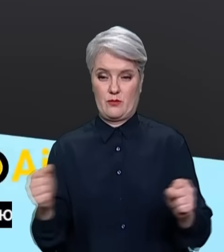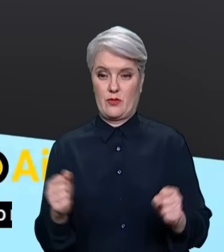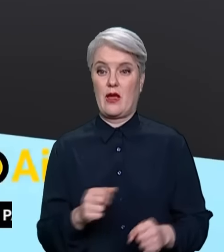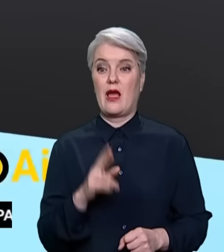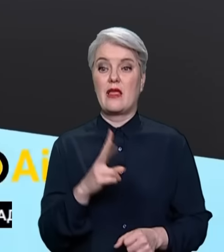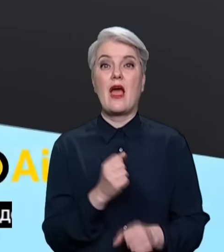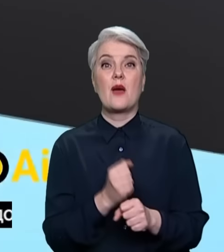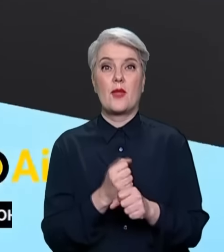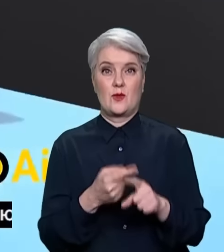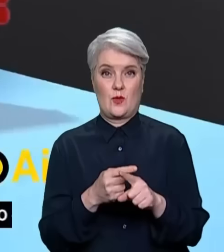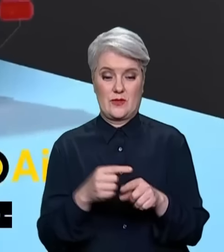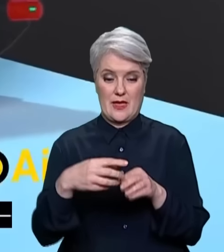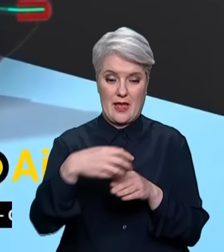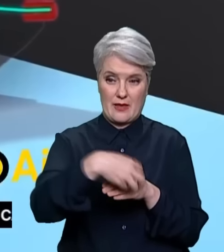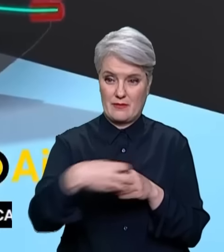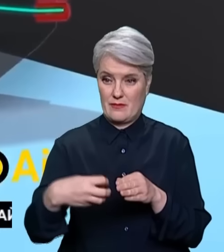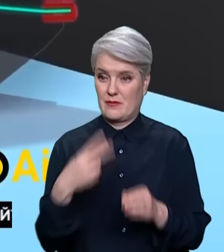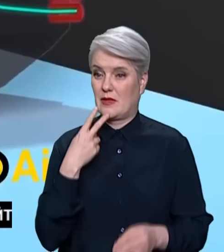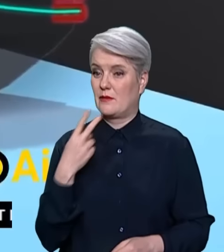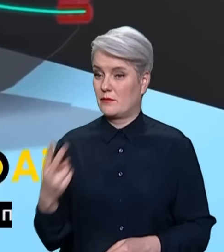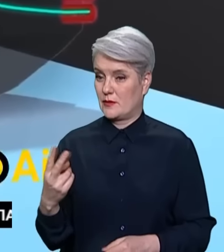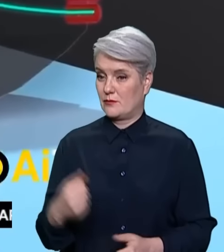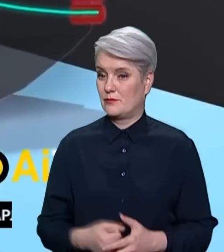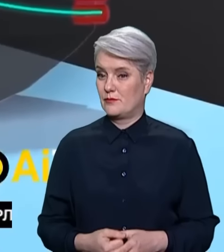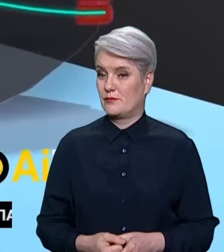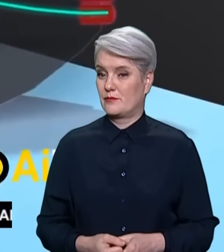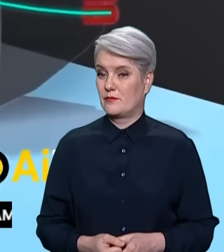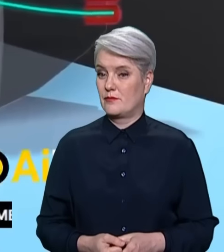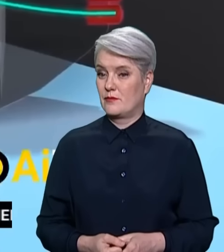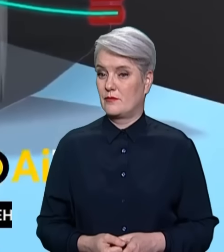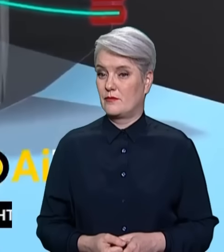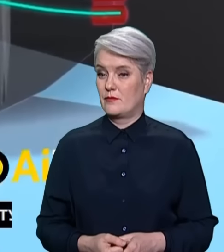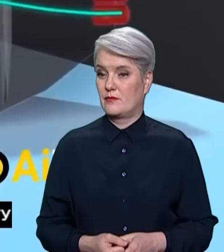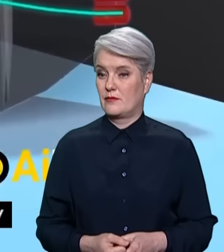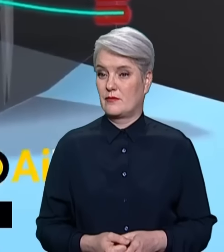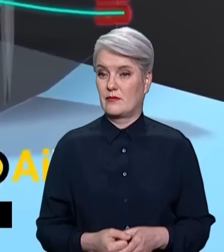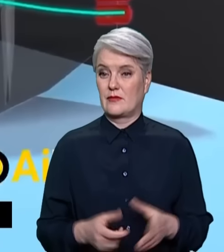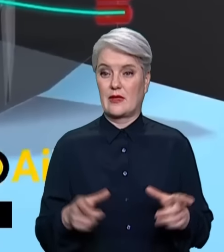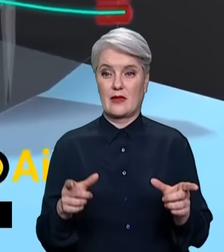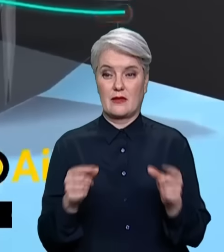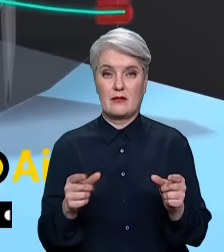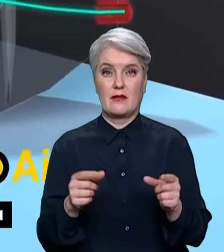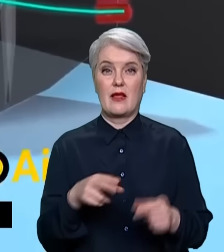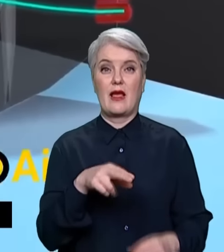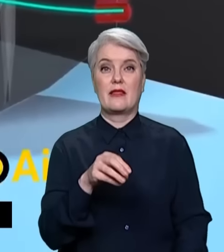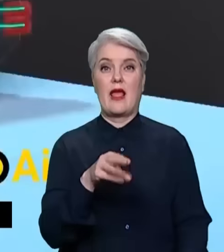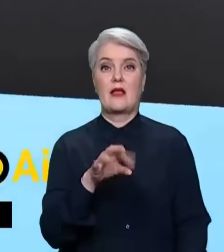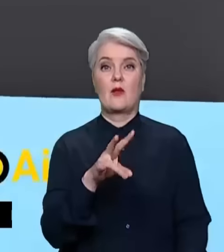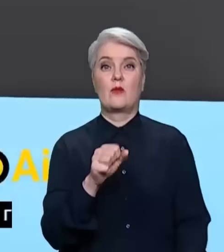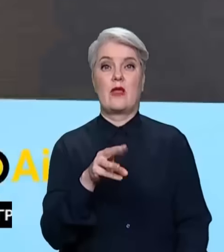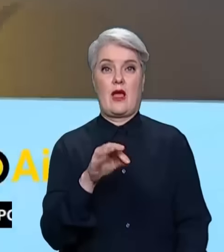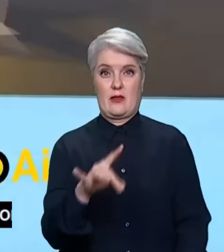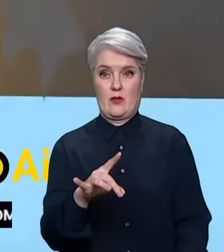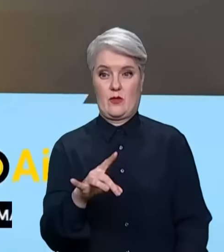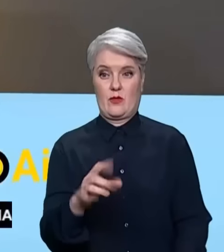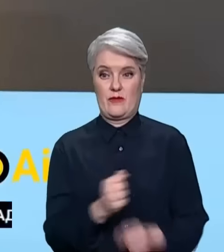Як спрацьовує цей механізм, добре проілюстрували автори цього відео. Спрацьовує детонатор, активовуючи